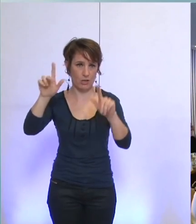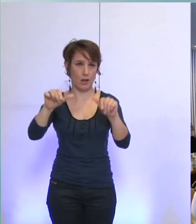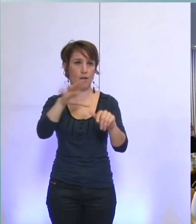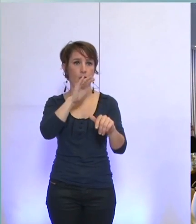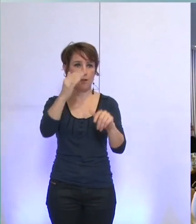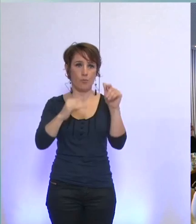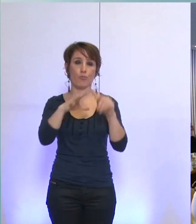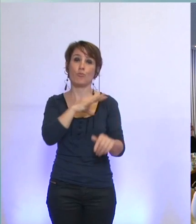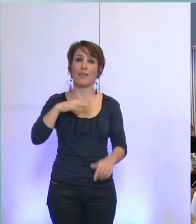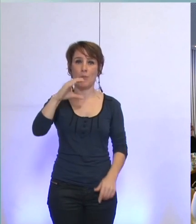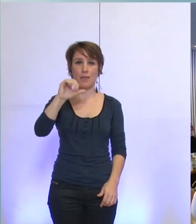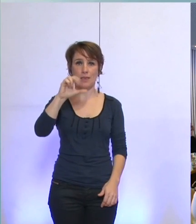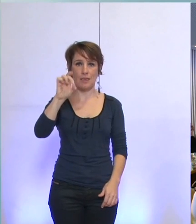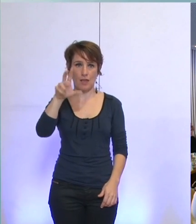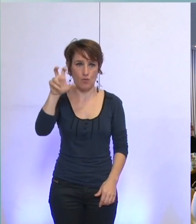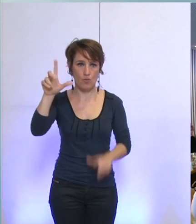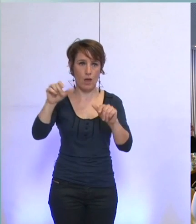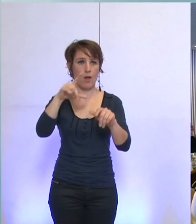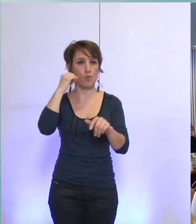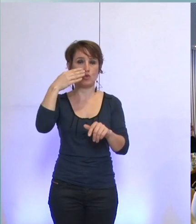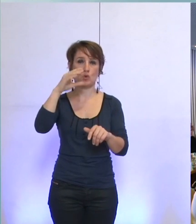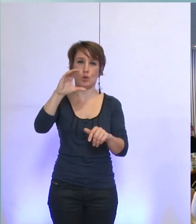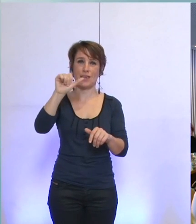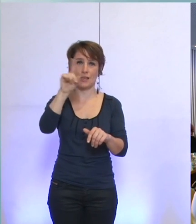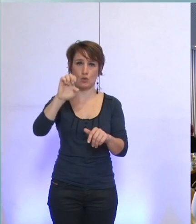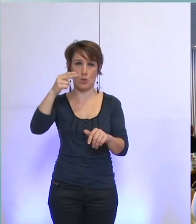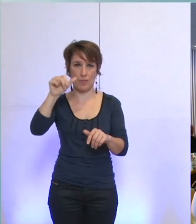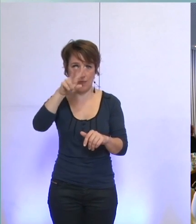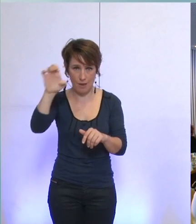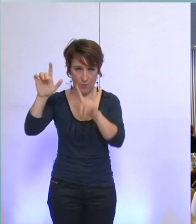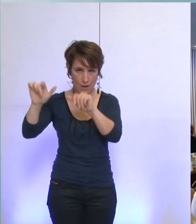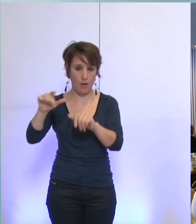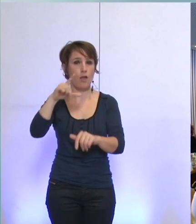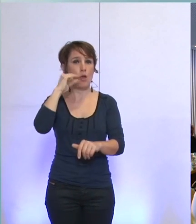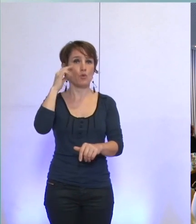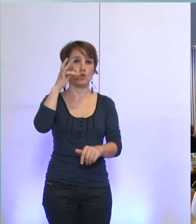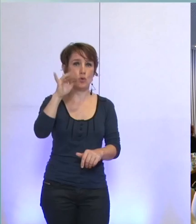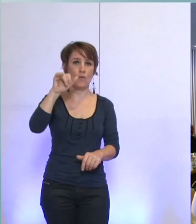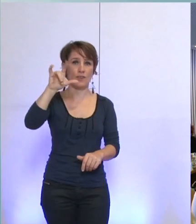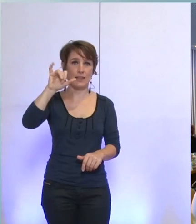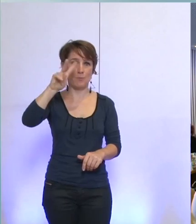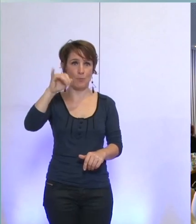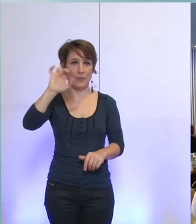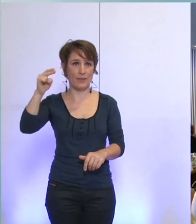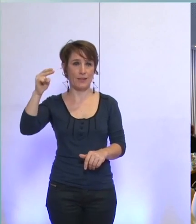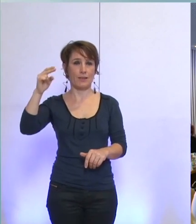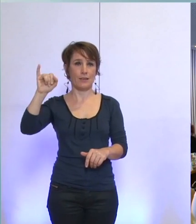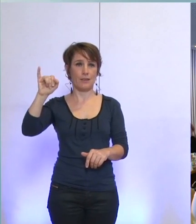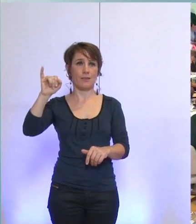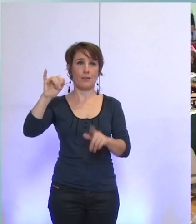Richard Cazenave, Mathieu Chamussy, Monsieur Philippine Lionel donne pouvoir à Madame Pelafinet pour la